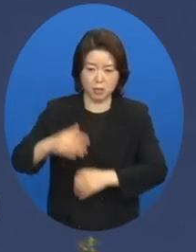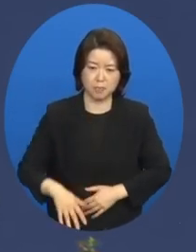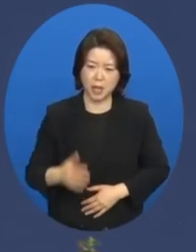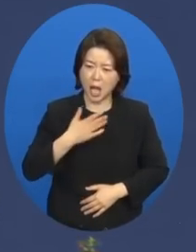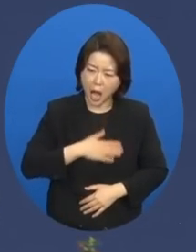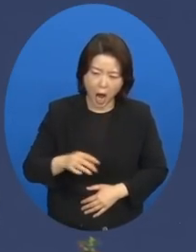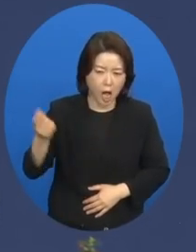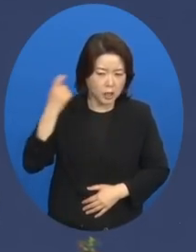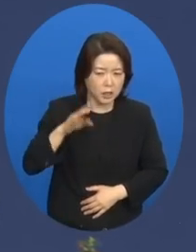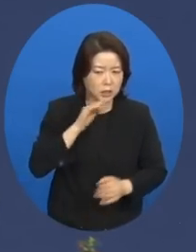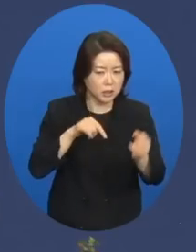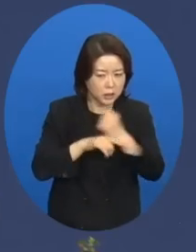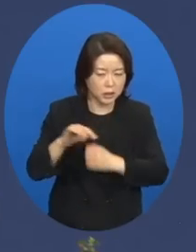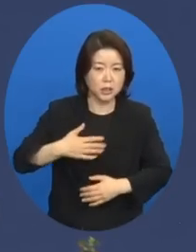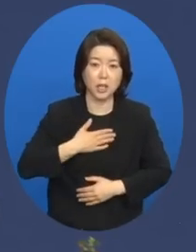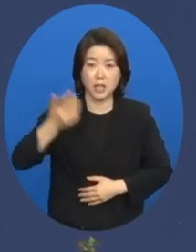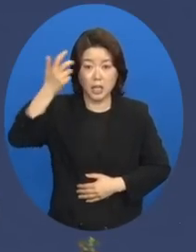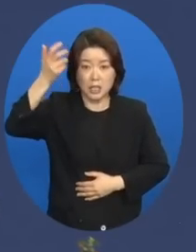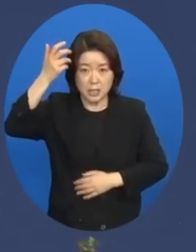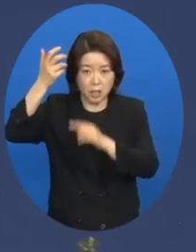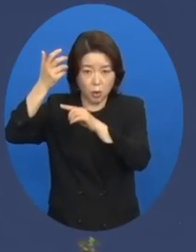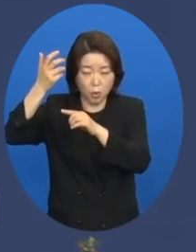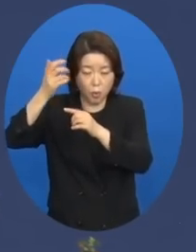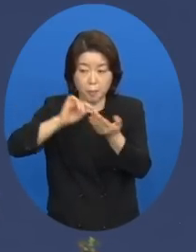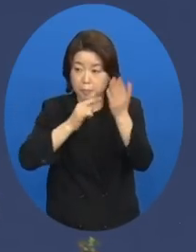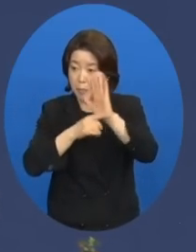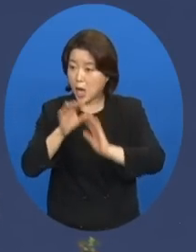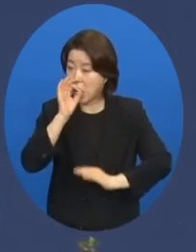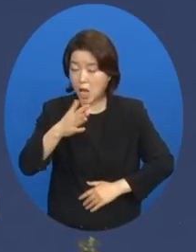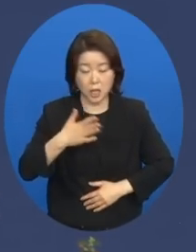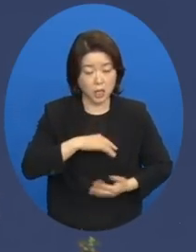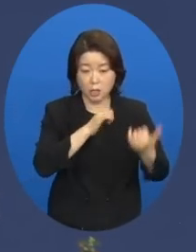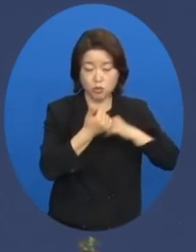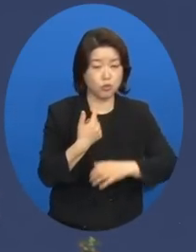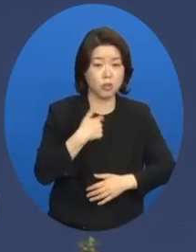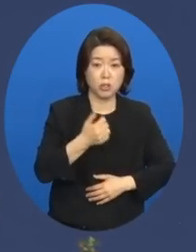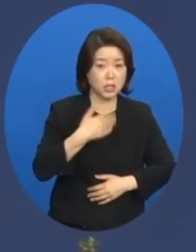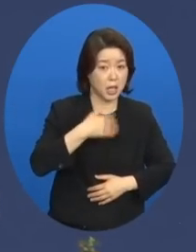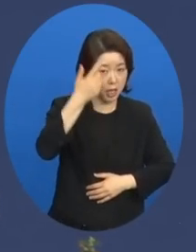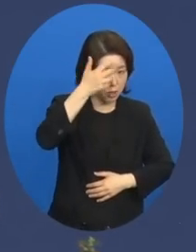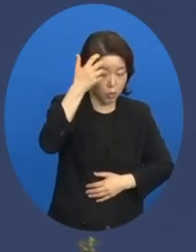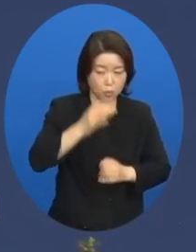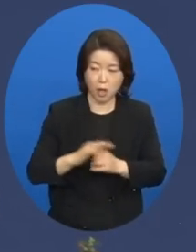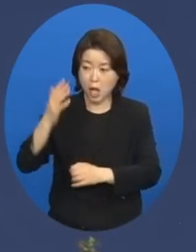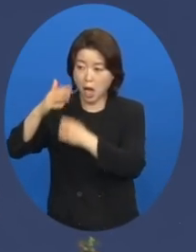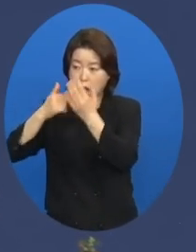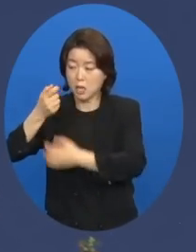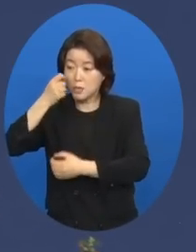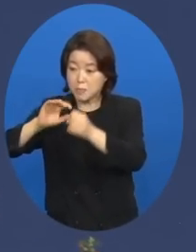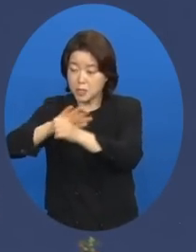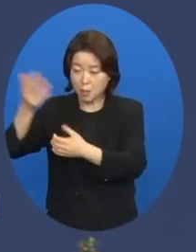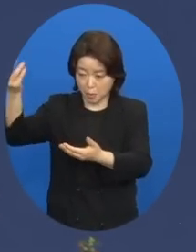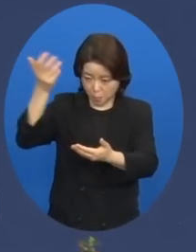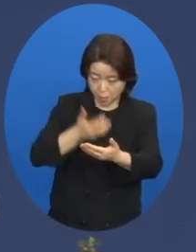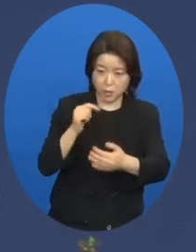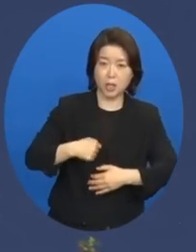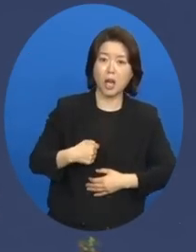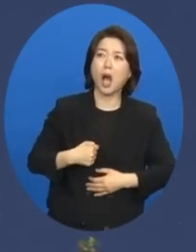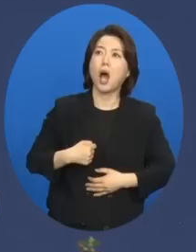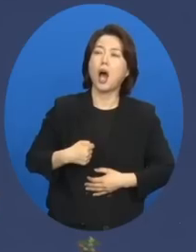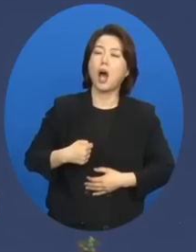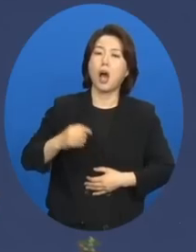들었던 진리가 우리의 영혼 반응할 수 없었던 우리 죽었던 영혼에 하나님의 자비가 임하셔서 내 영혼이 그 진리